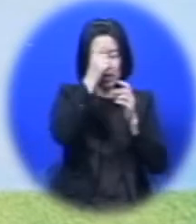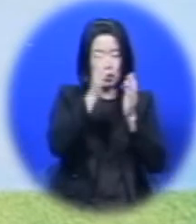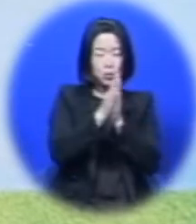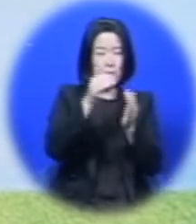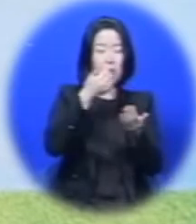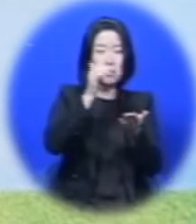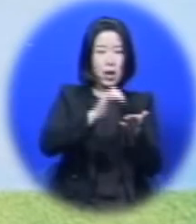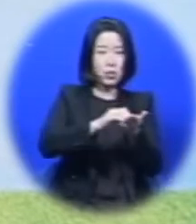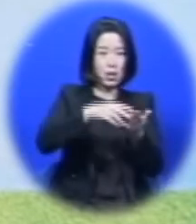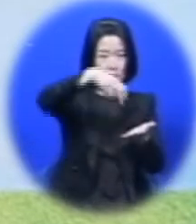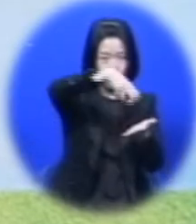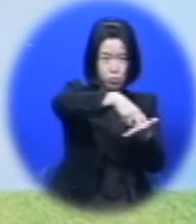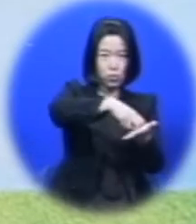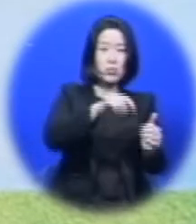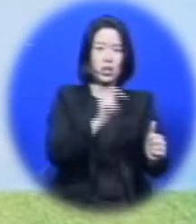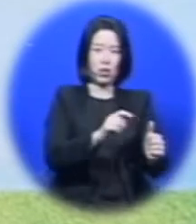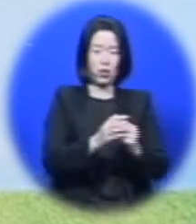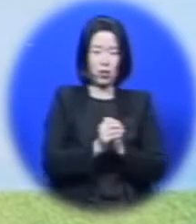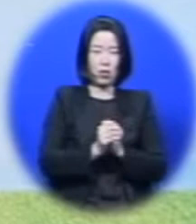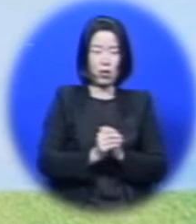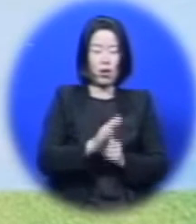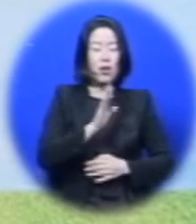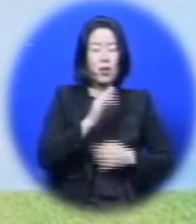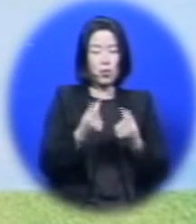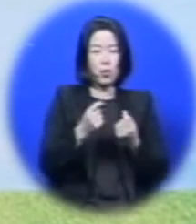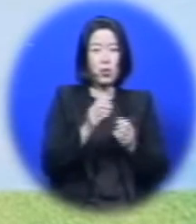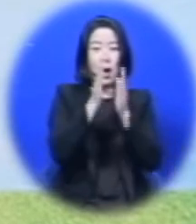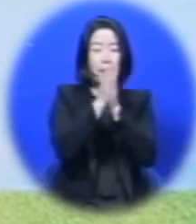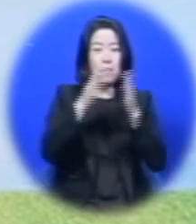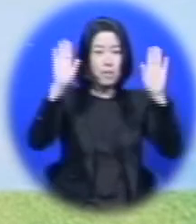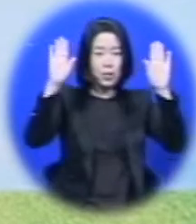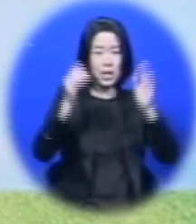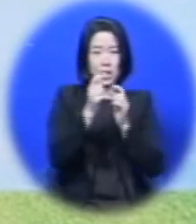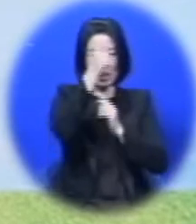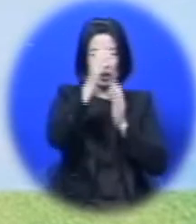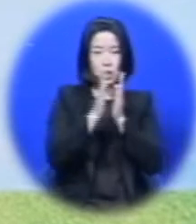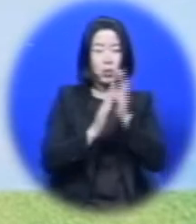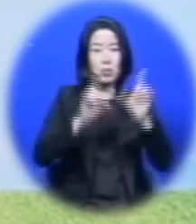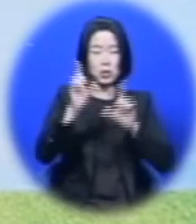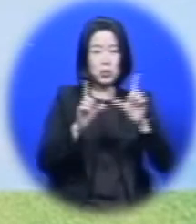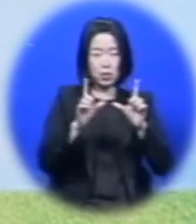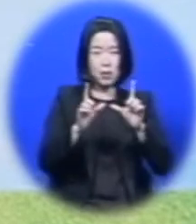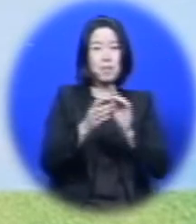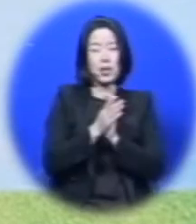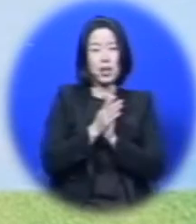거예요. 그리고는 마치 모세가 기도할 때 아론과 훌이 함께 기도했던